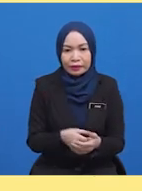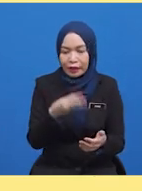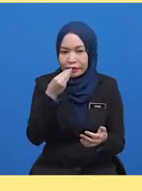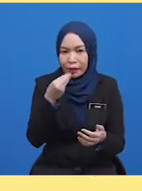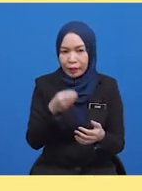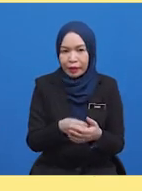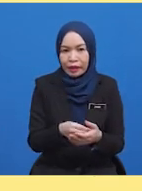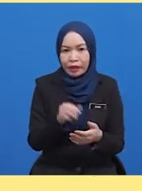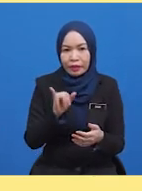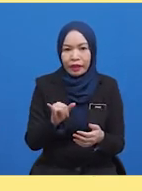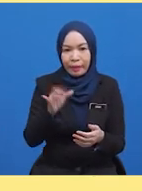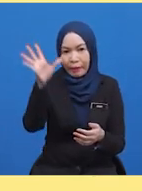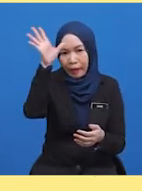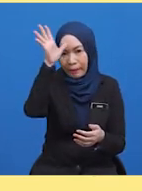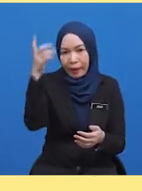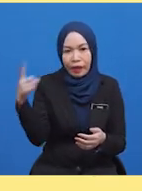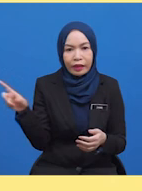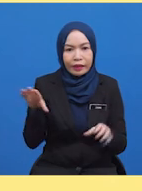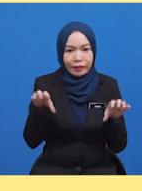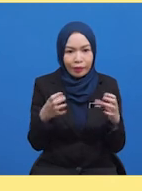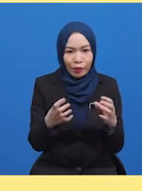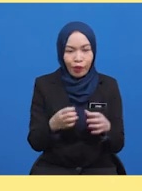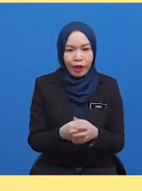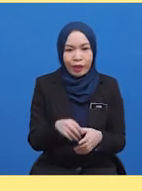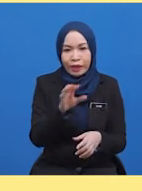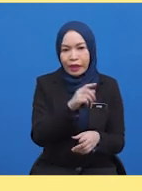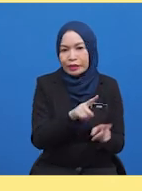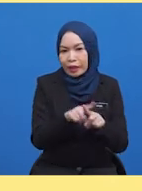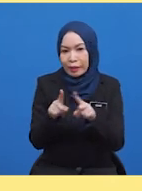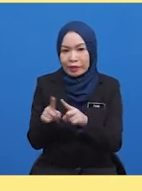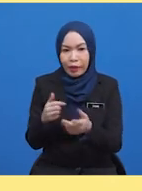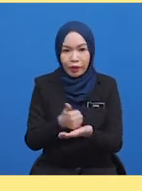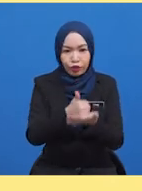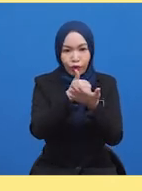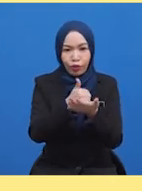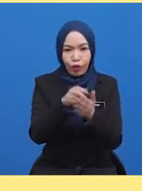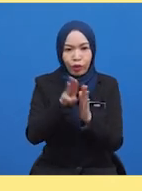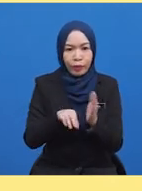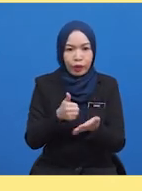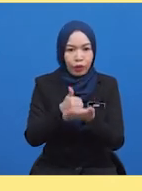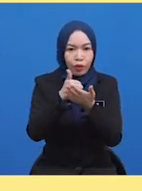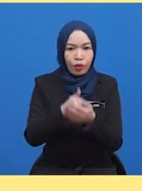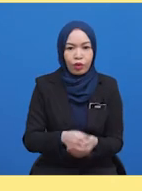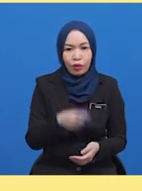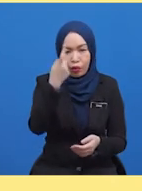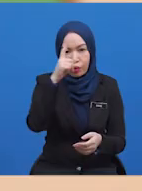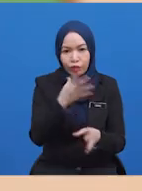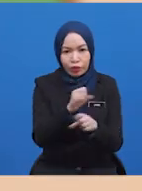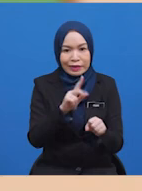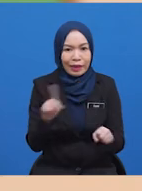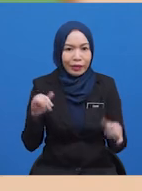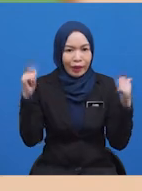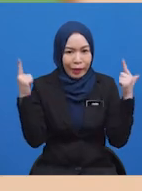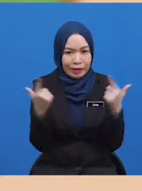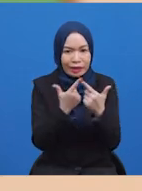darjah 6 mereka bergotong-royong menyedihkan makanan untuk majelis tersebut